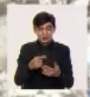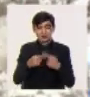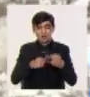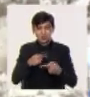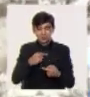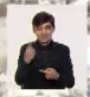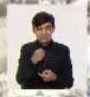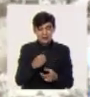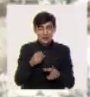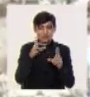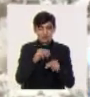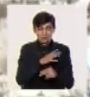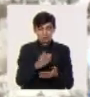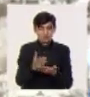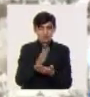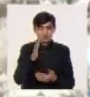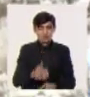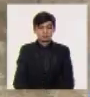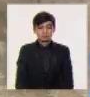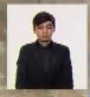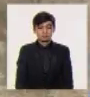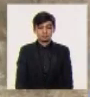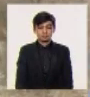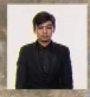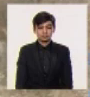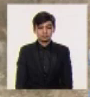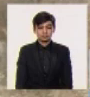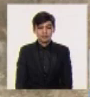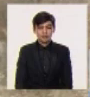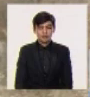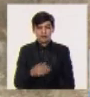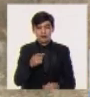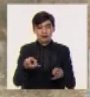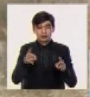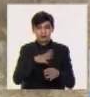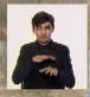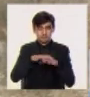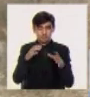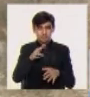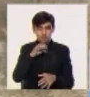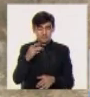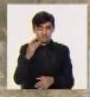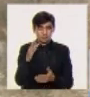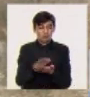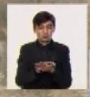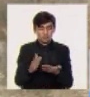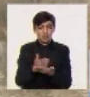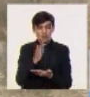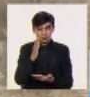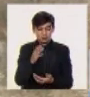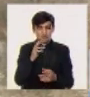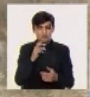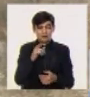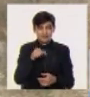аптада шығарылады деп уәде берді. Күнгейдің шетіндегі жатқан жана қоқыс ол шығарылады.